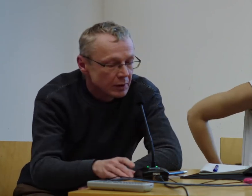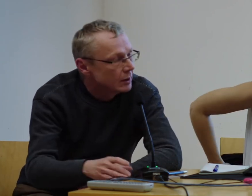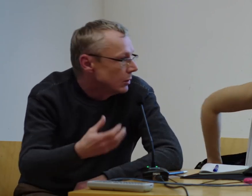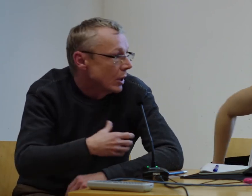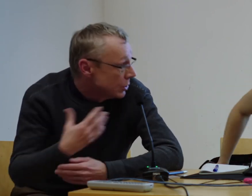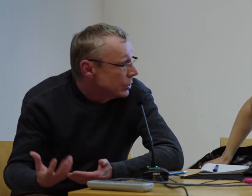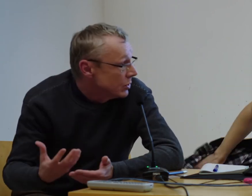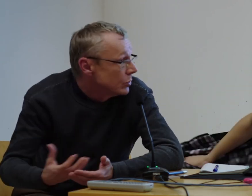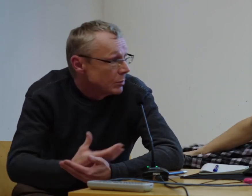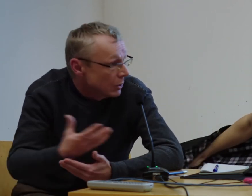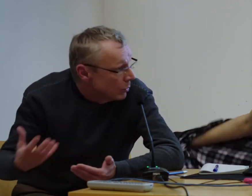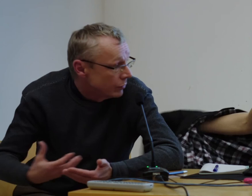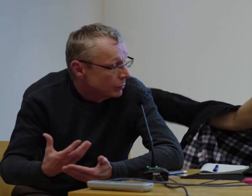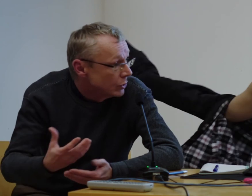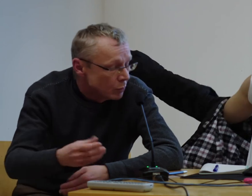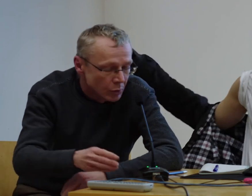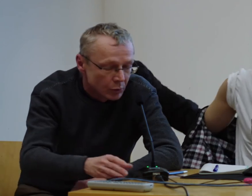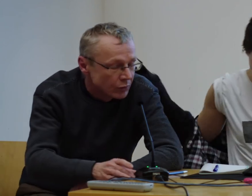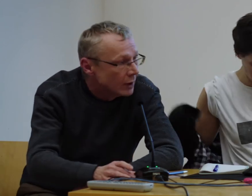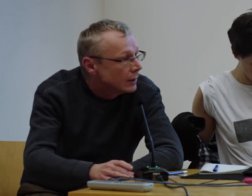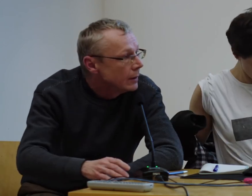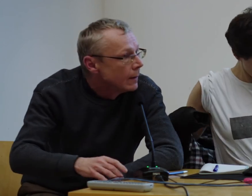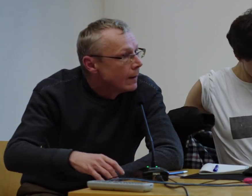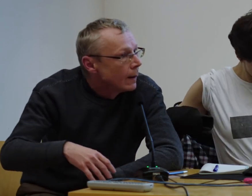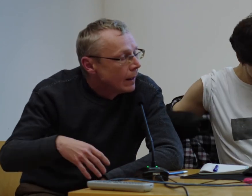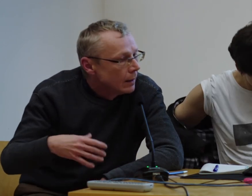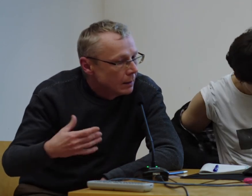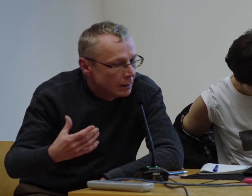ní nebavili a kterou já řeším samozřejmě jakoby v tom týmu neustále,